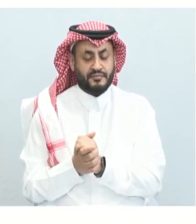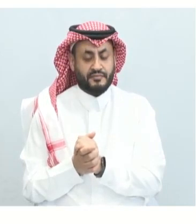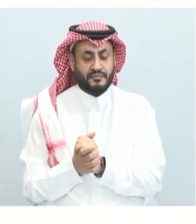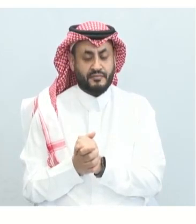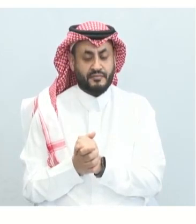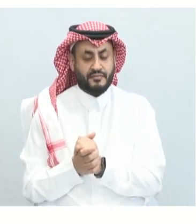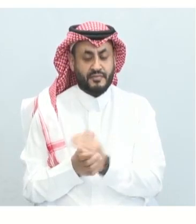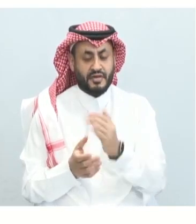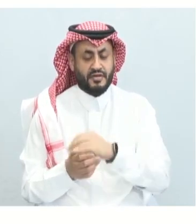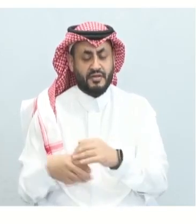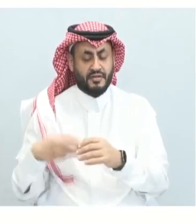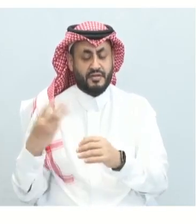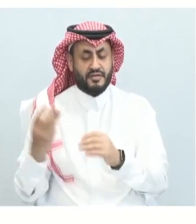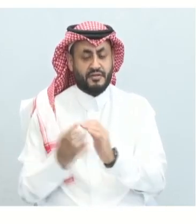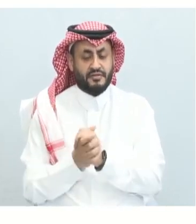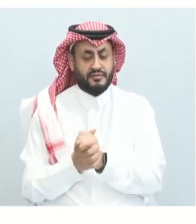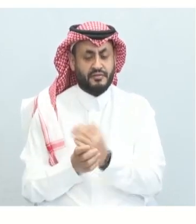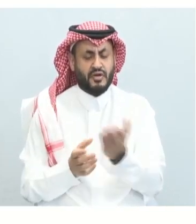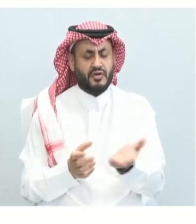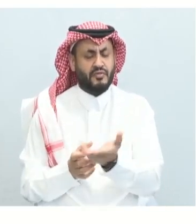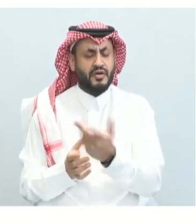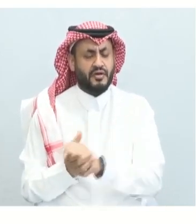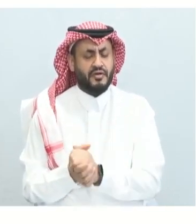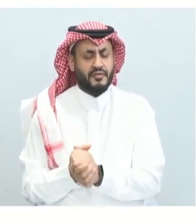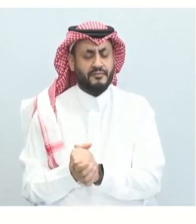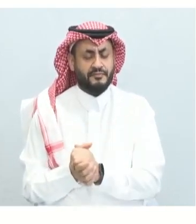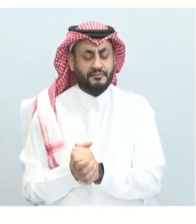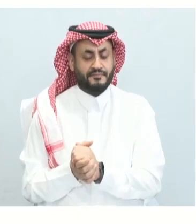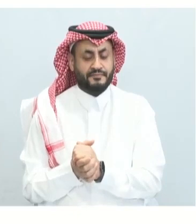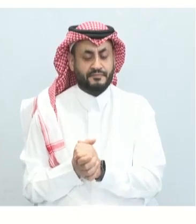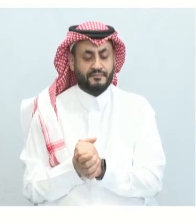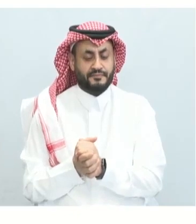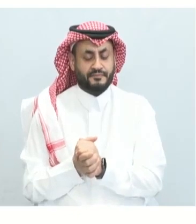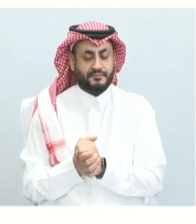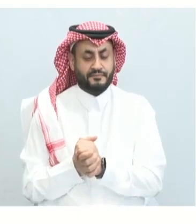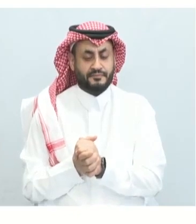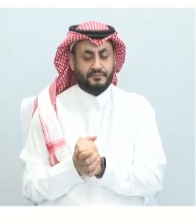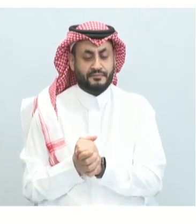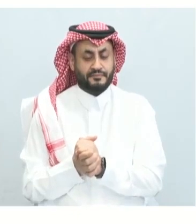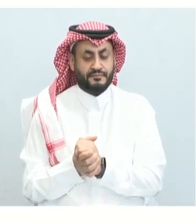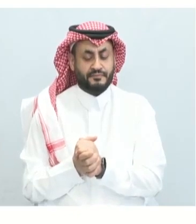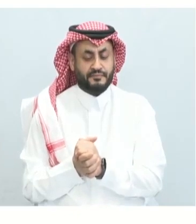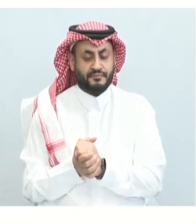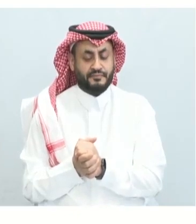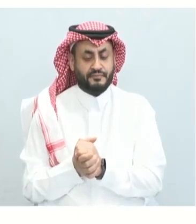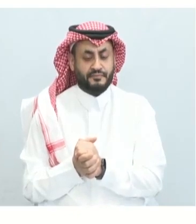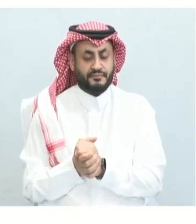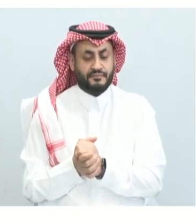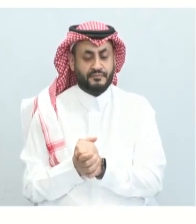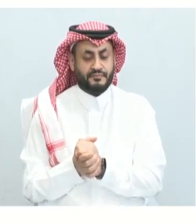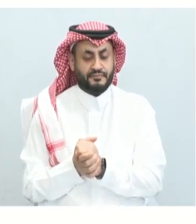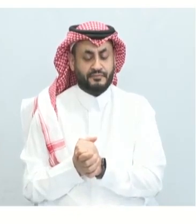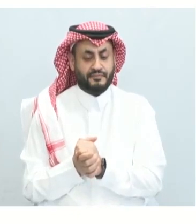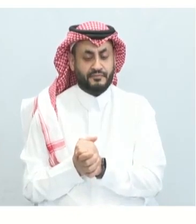درسنا الصلاه التي ليس لها سنه راتبه صلاه ماذا هل هي العصر ام المغرب اريد منك ان تجيب على هذه